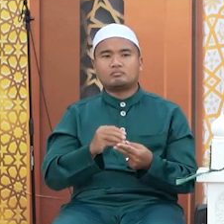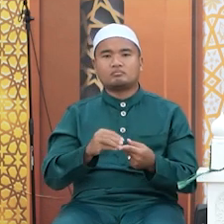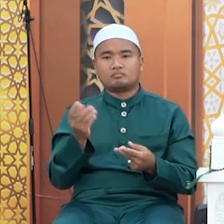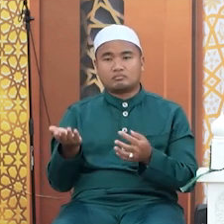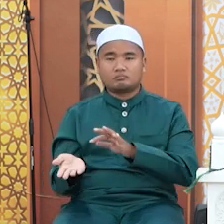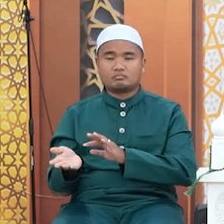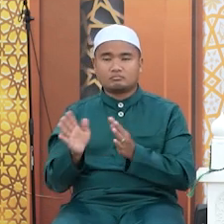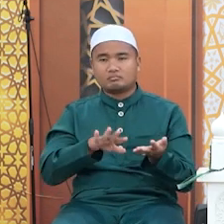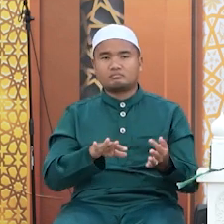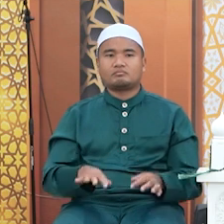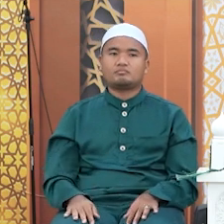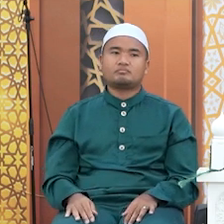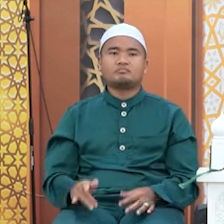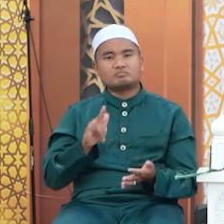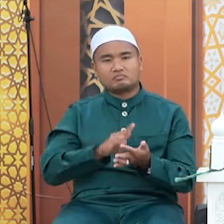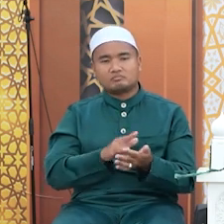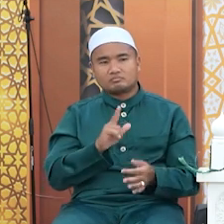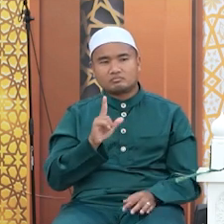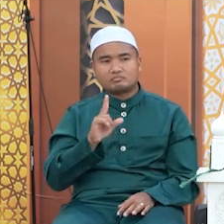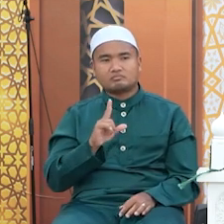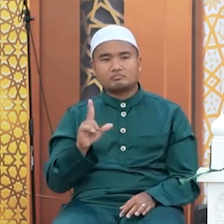tengok. Tak pergi.